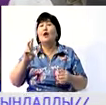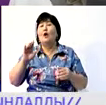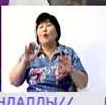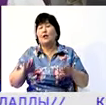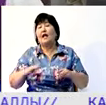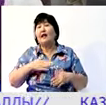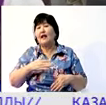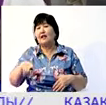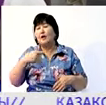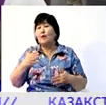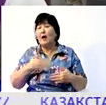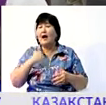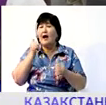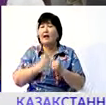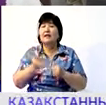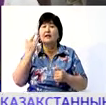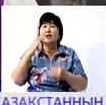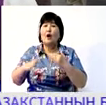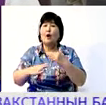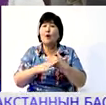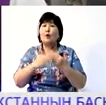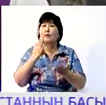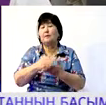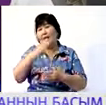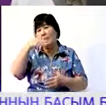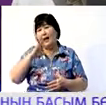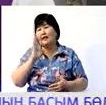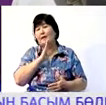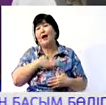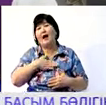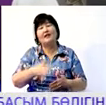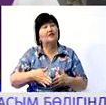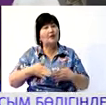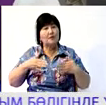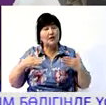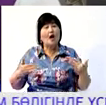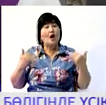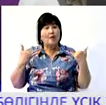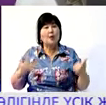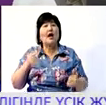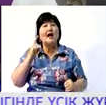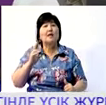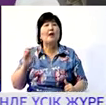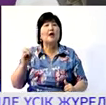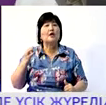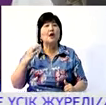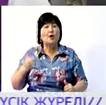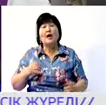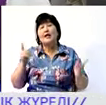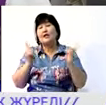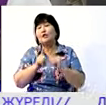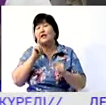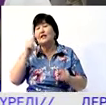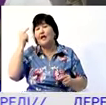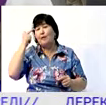білдіремін. Сондай ақ маған әркес қолдау білдіріп, демеу болған атанамада алғысым шексіз. Бүгін Қырымбек Елеуұлы кездесуде жастарды